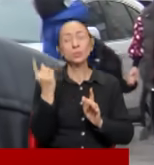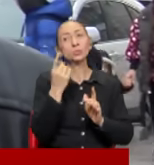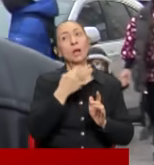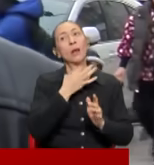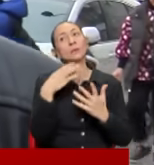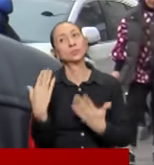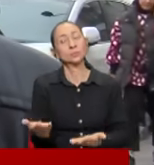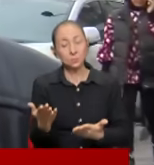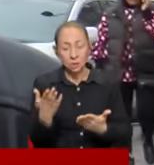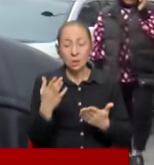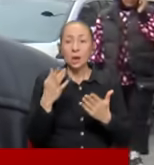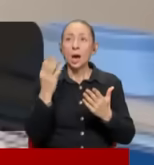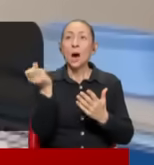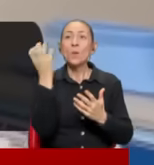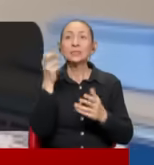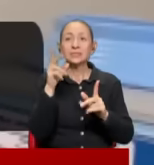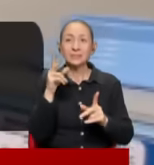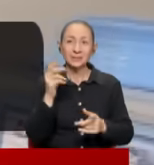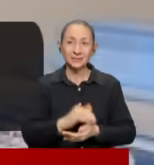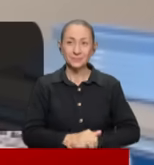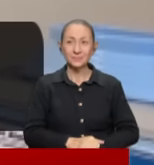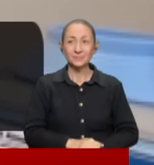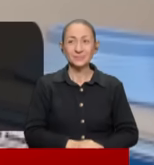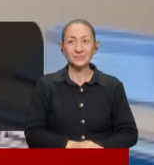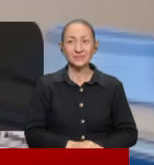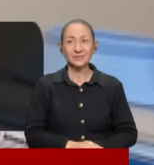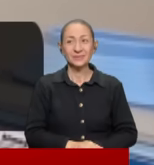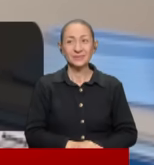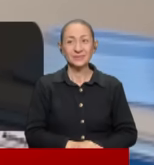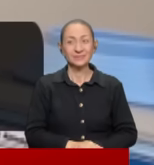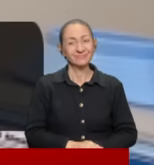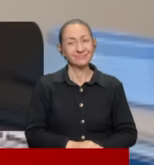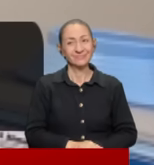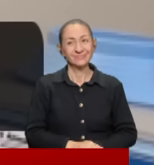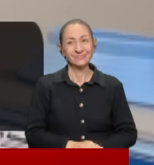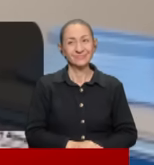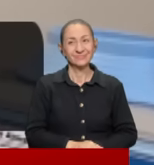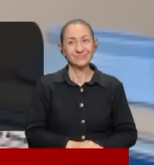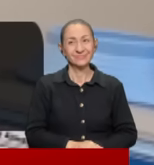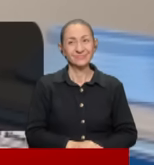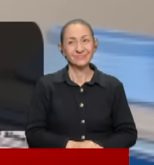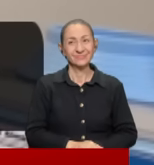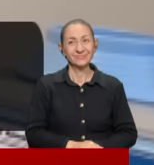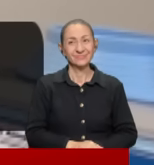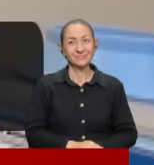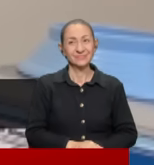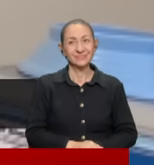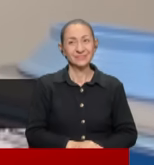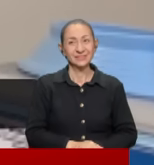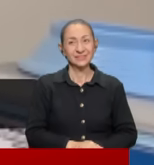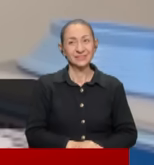olsun hızlandı, aynı ambulans şoförü gibi. Bay erkek vardı, parmağı utandım. Orada demir vardı, demirleri tutunca kendimi